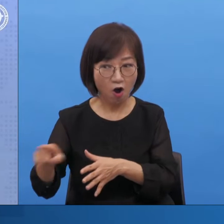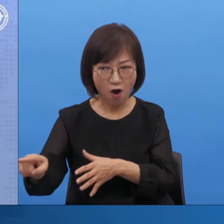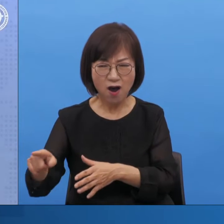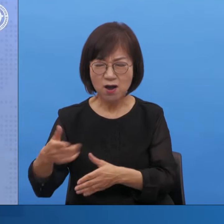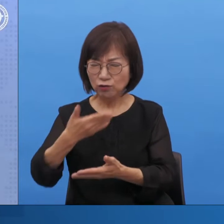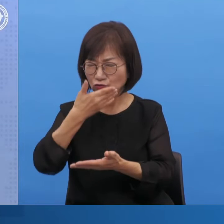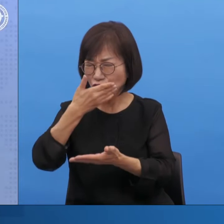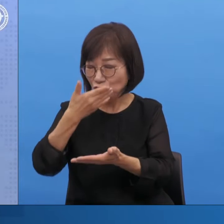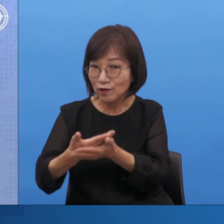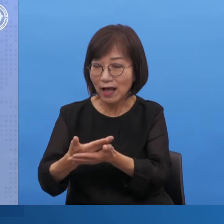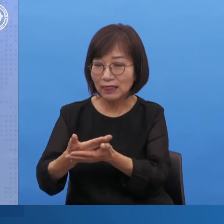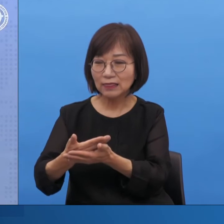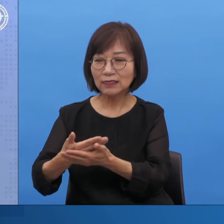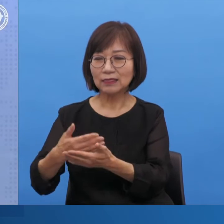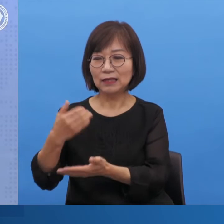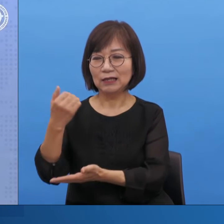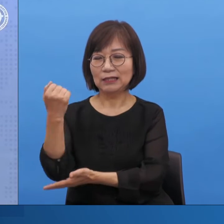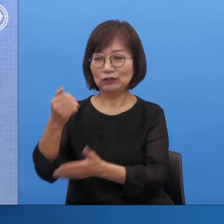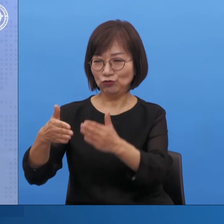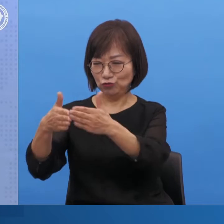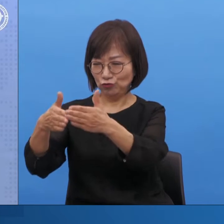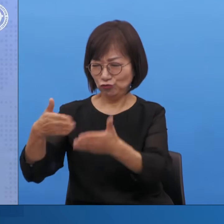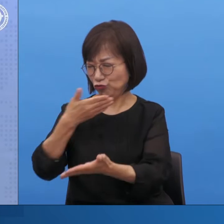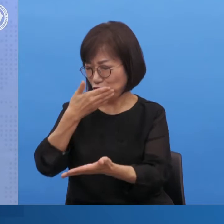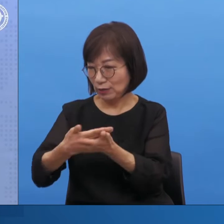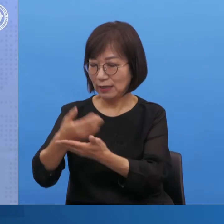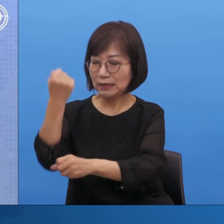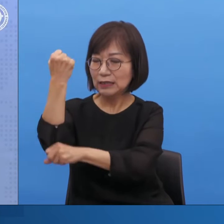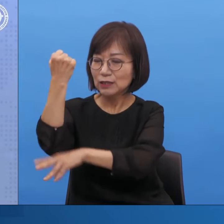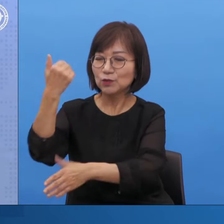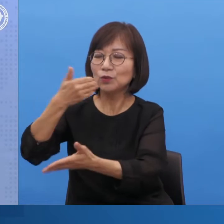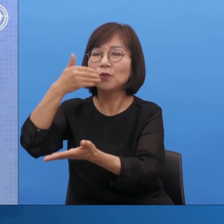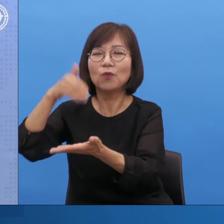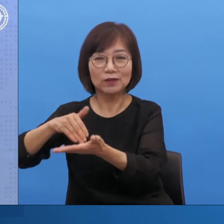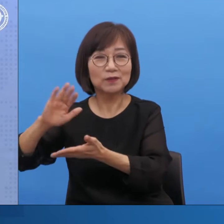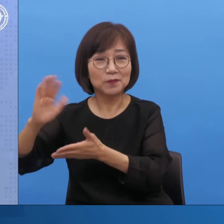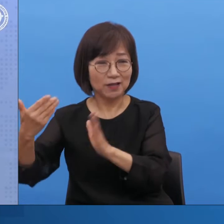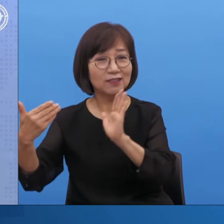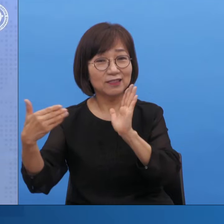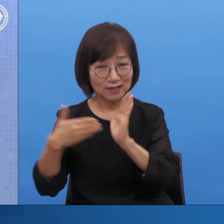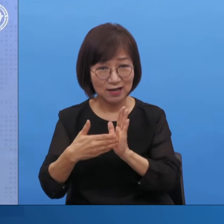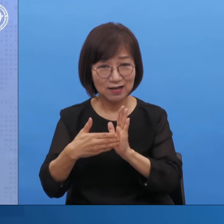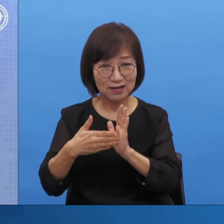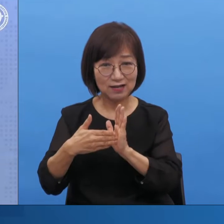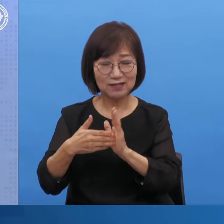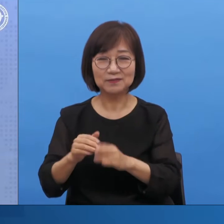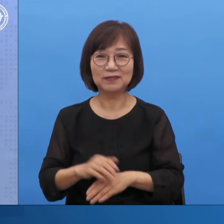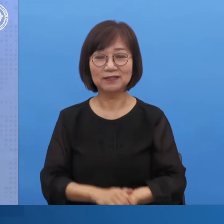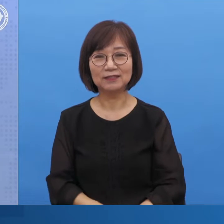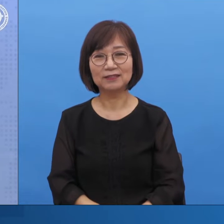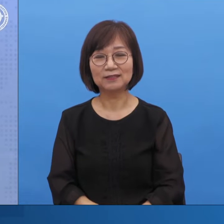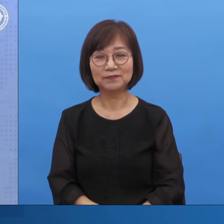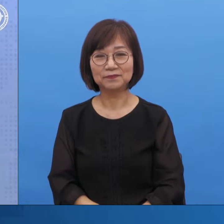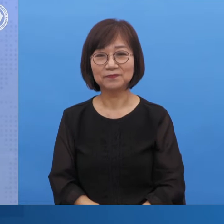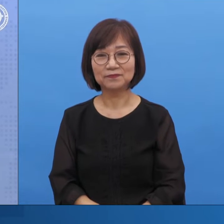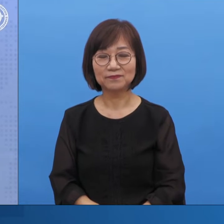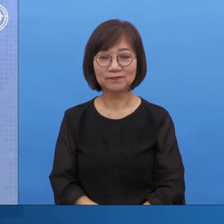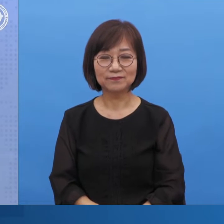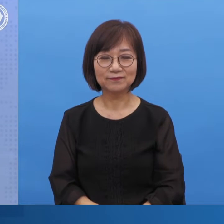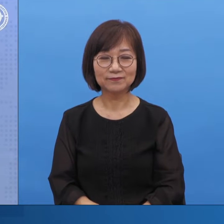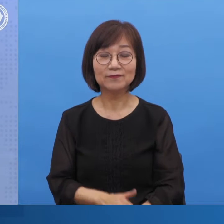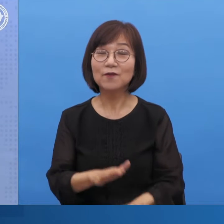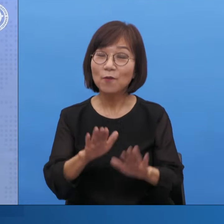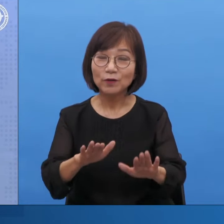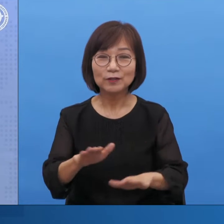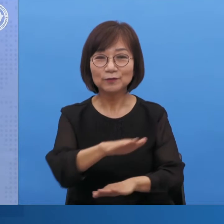자, 그러면 오늘 여러분이 이제 답은 얻었으니까요. 확인을 조금 해야 되겠습니다. Then we have